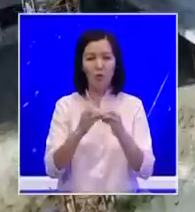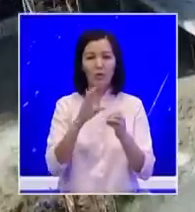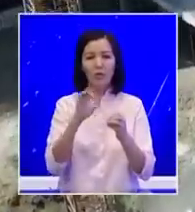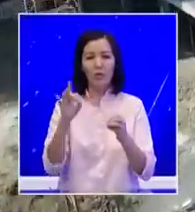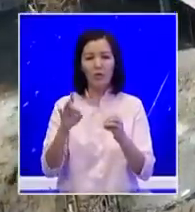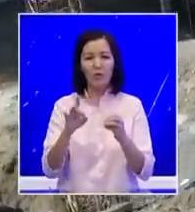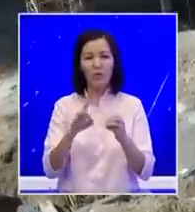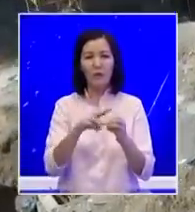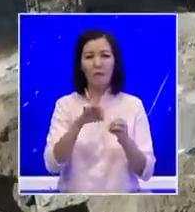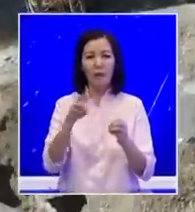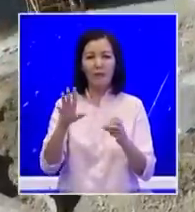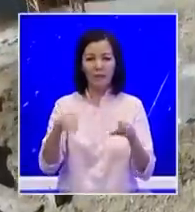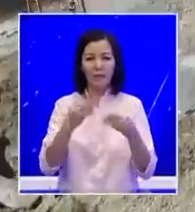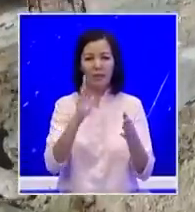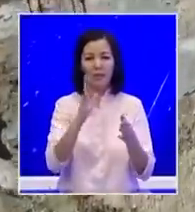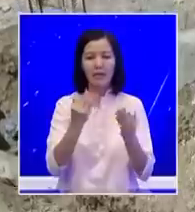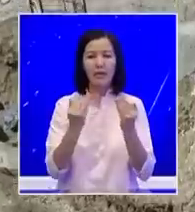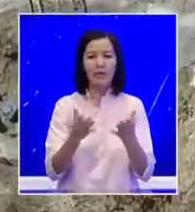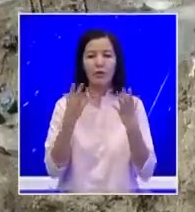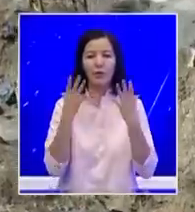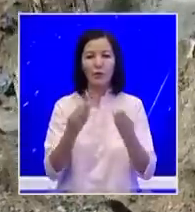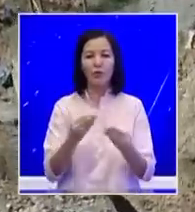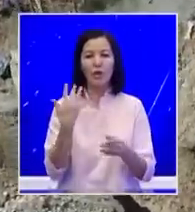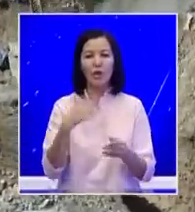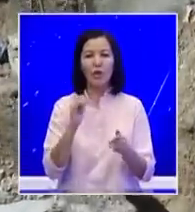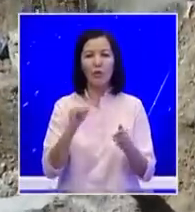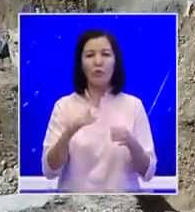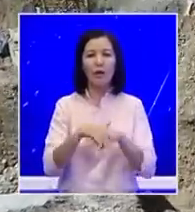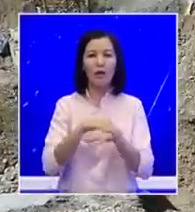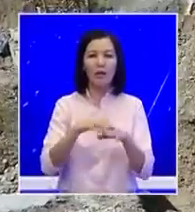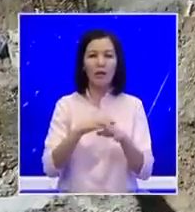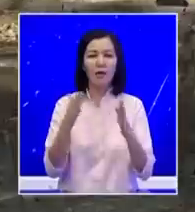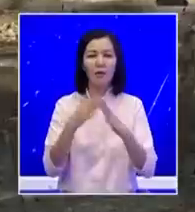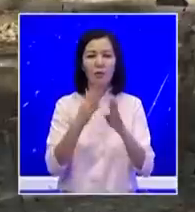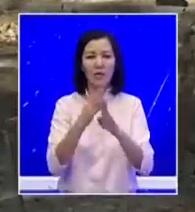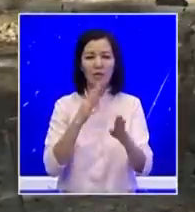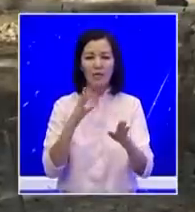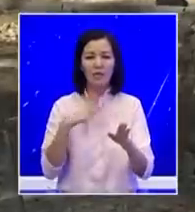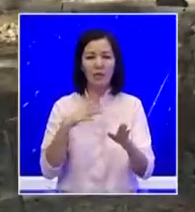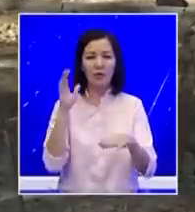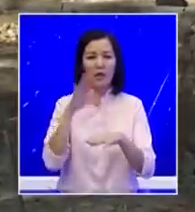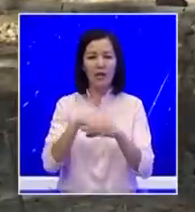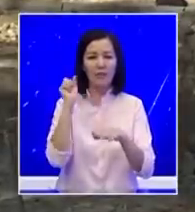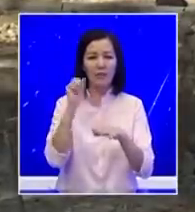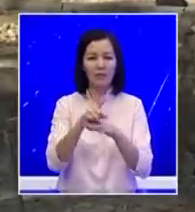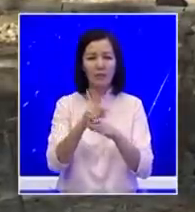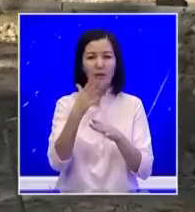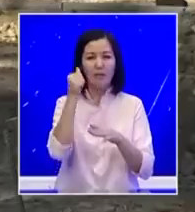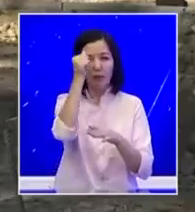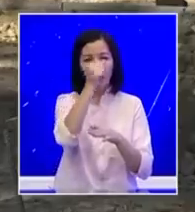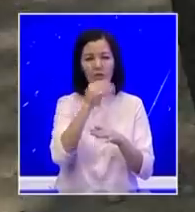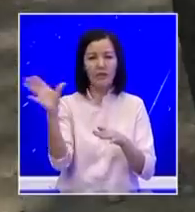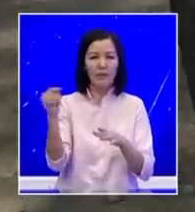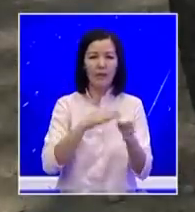аяғымен мамырда үлестіріледі. Қазіргі күні 50 000-нан аса жетісулық пәтер кезегінде тұр. Әкім тапсырмасы алдағы 5 жылда